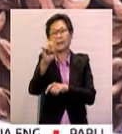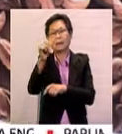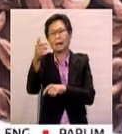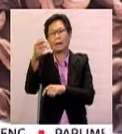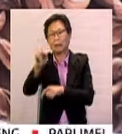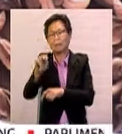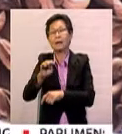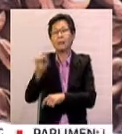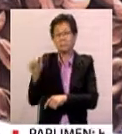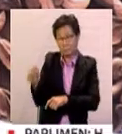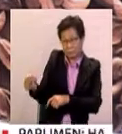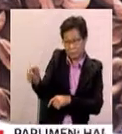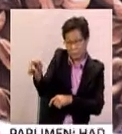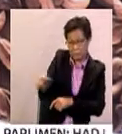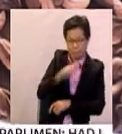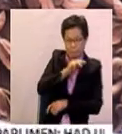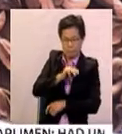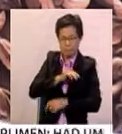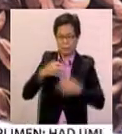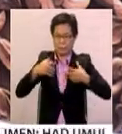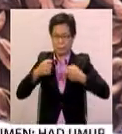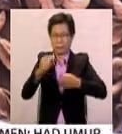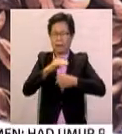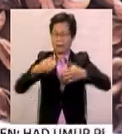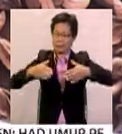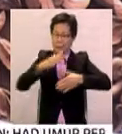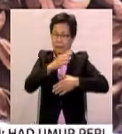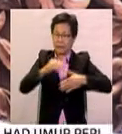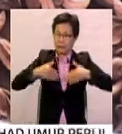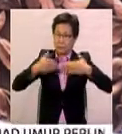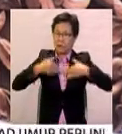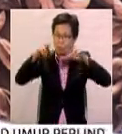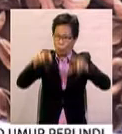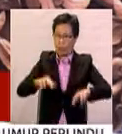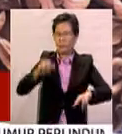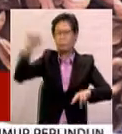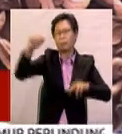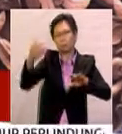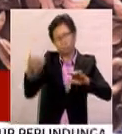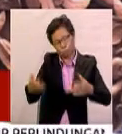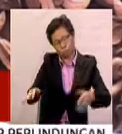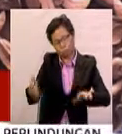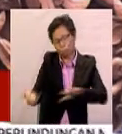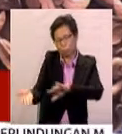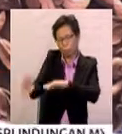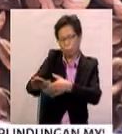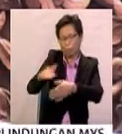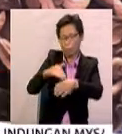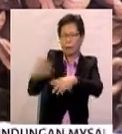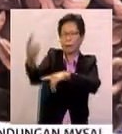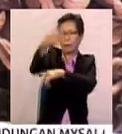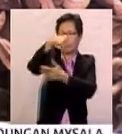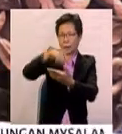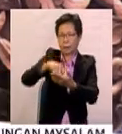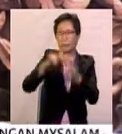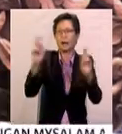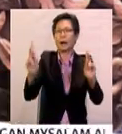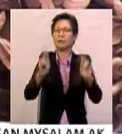Menteri Kesihatan dan Kesejahteraan Rakyat Negeri Sabah telah meninggal dunia pada hari ini,